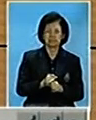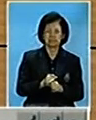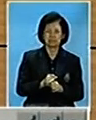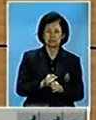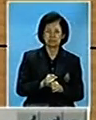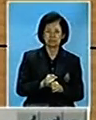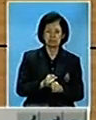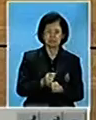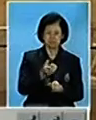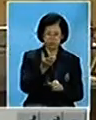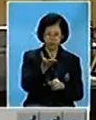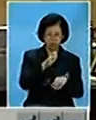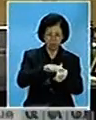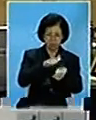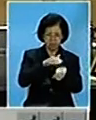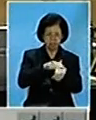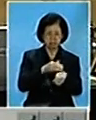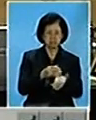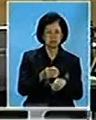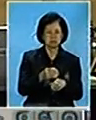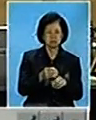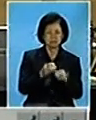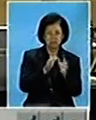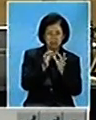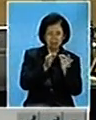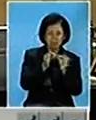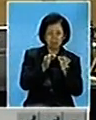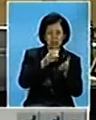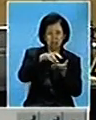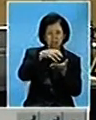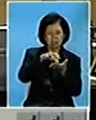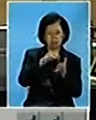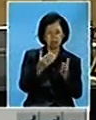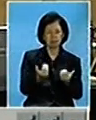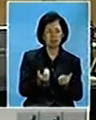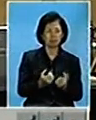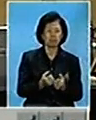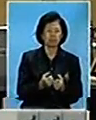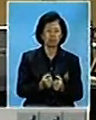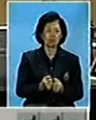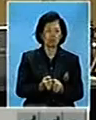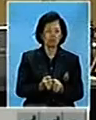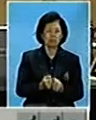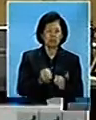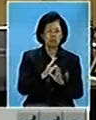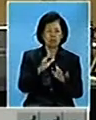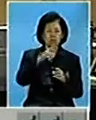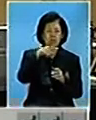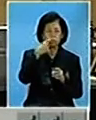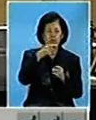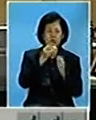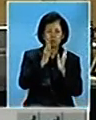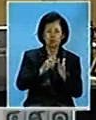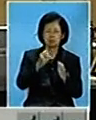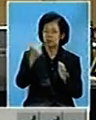คืออย่างนี้ขอเตือนท่านก่อนคือการอภิปรายเนี่ยนะฮะ อย่าไปกล่าวถึงบุคคลภายน